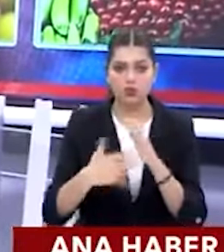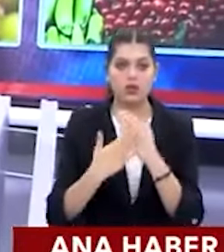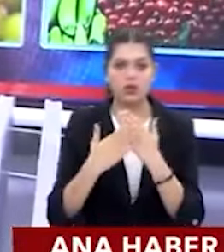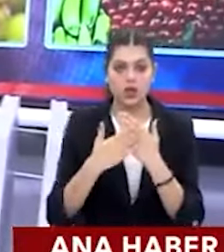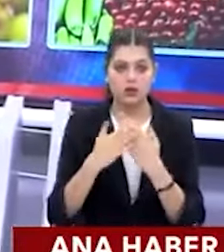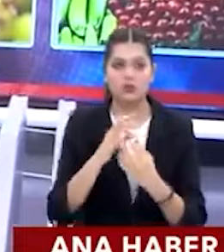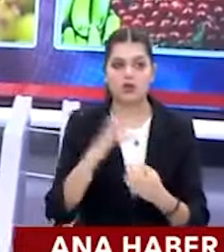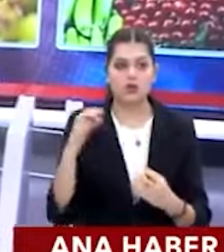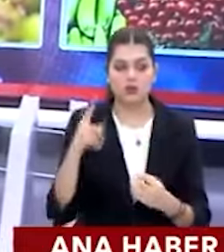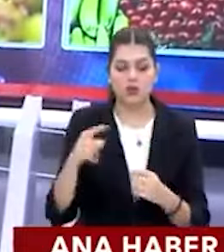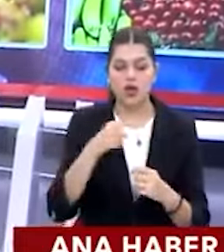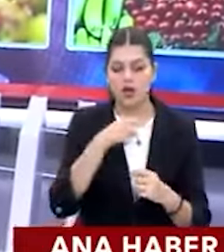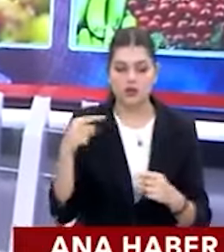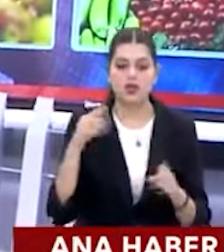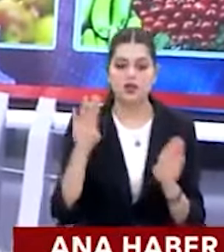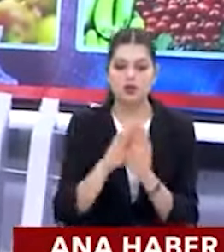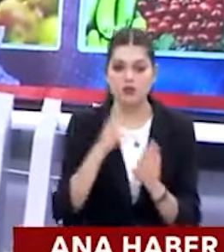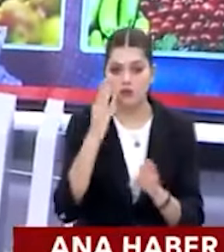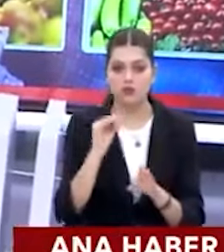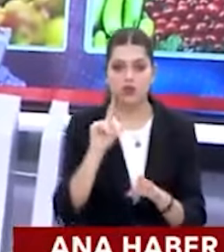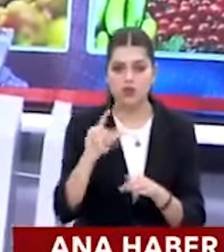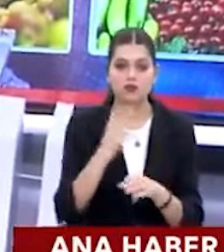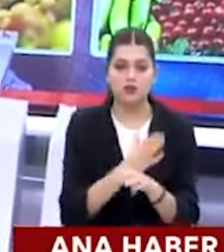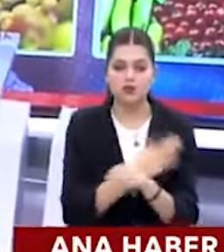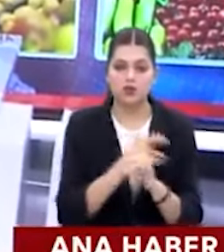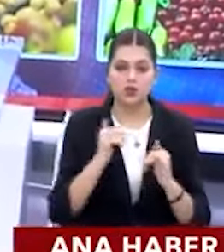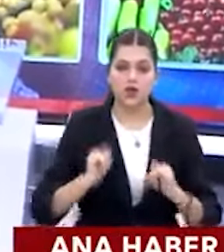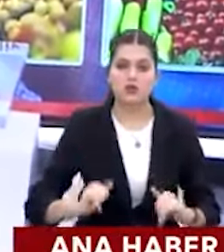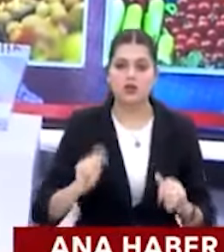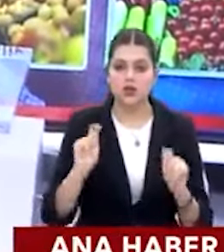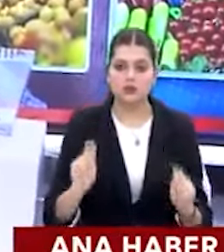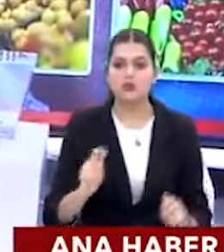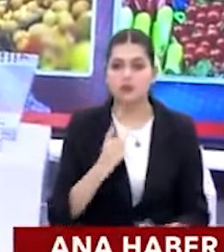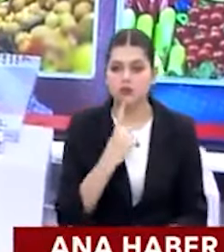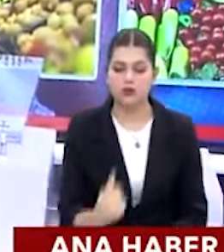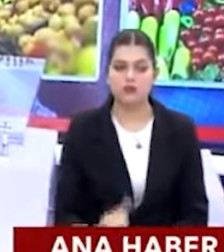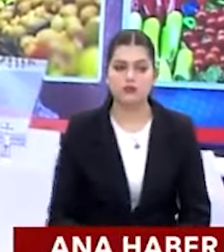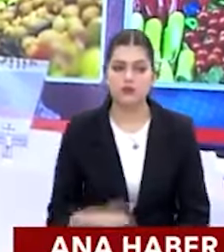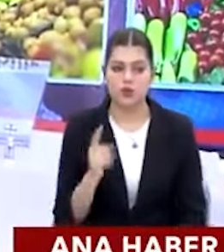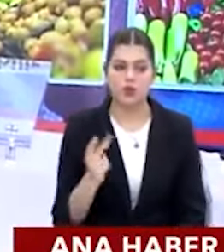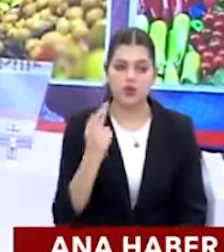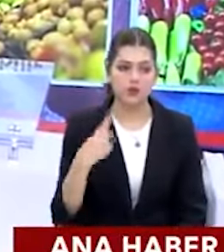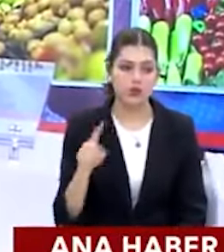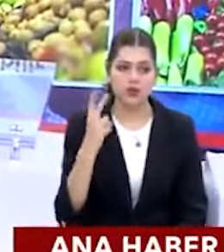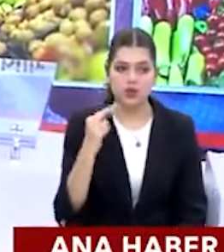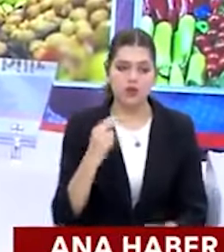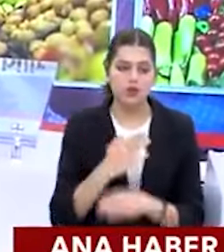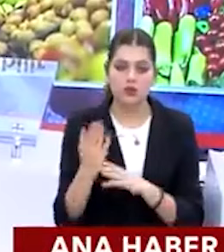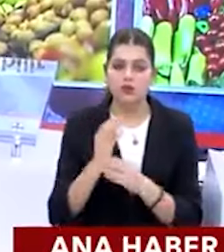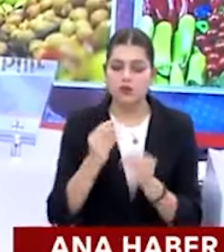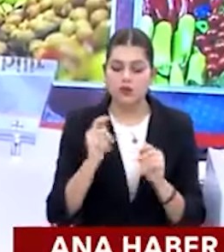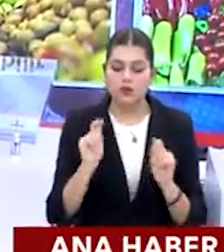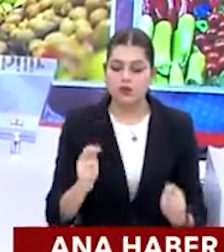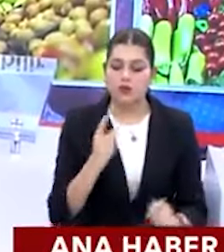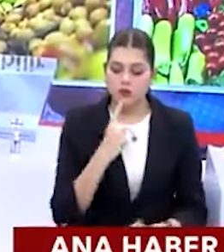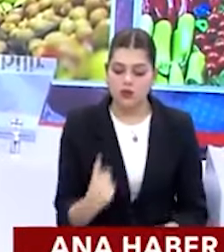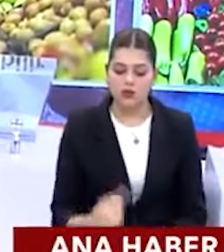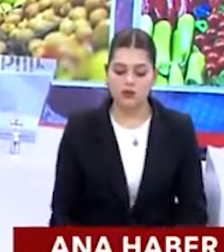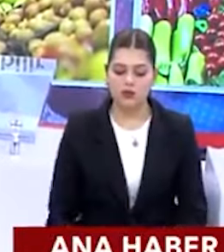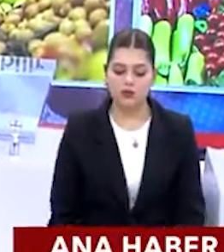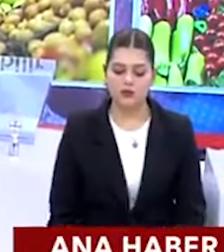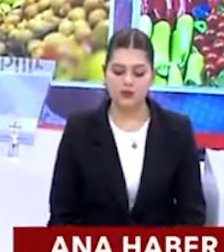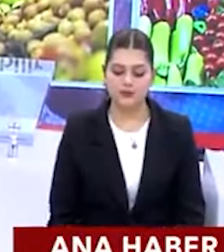en azından bu açık kapatılmalı ki vatandaşın rahat bir nefes alması sağlansın. 17.002 TL ile nasıl geçirecek yani? Hatta